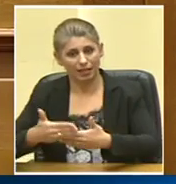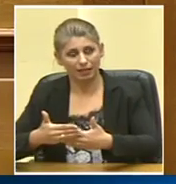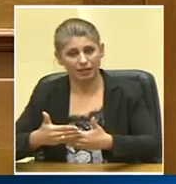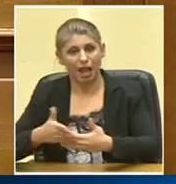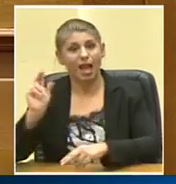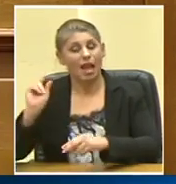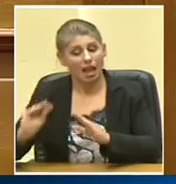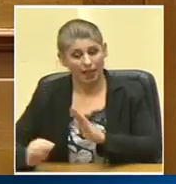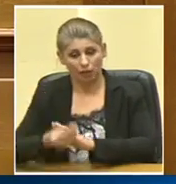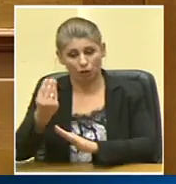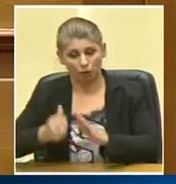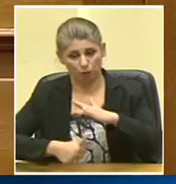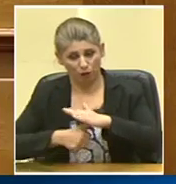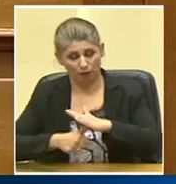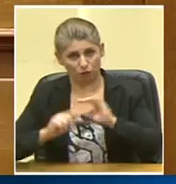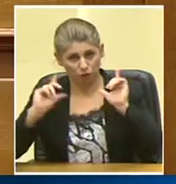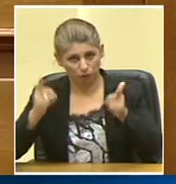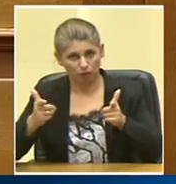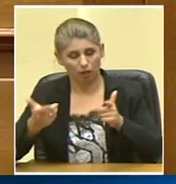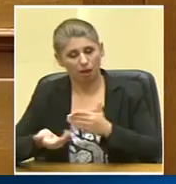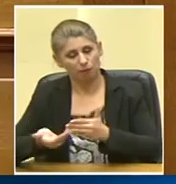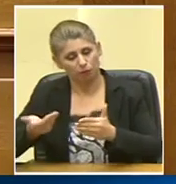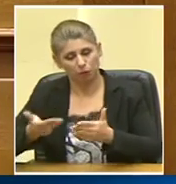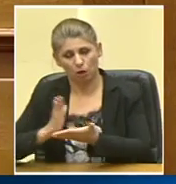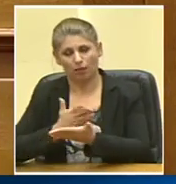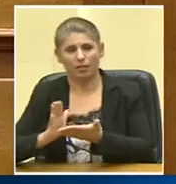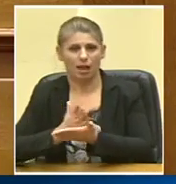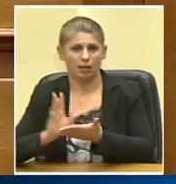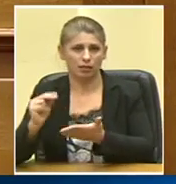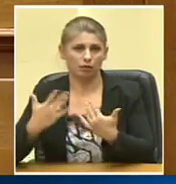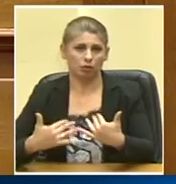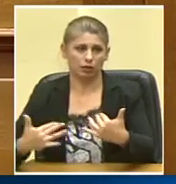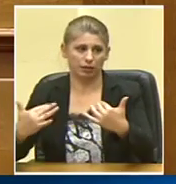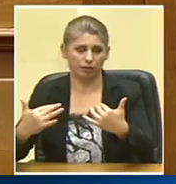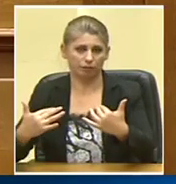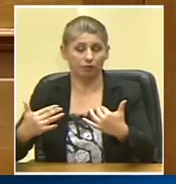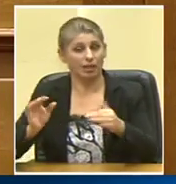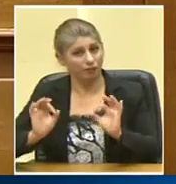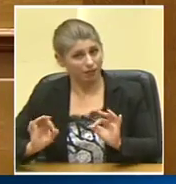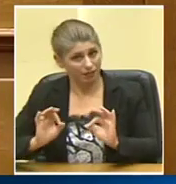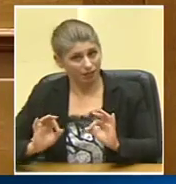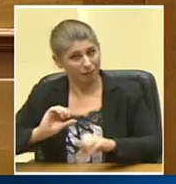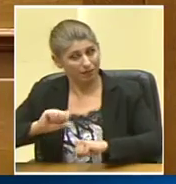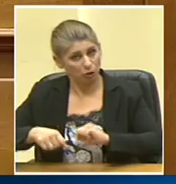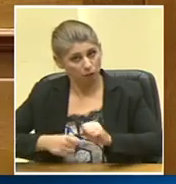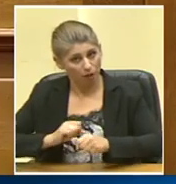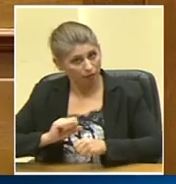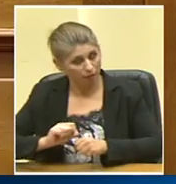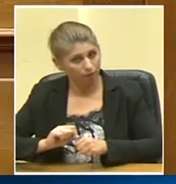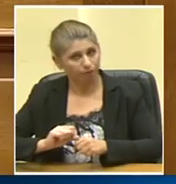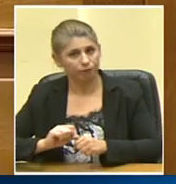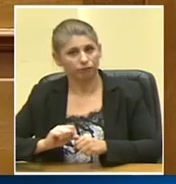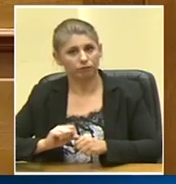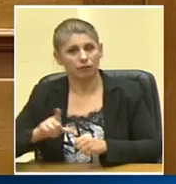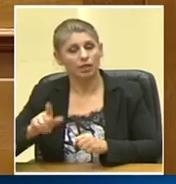του Προέδρου της Δημοκρατίας από την πρόωρη διάλυση της Βουλής. Και φυσικά με την προσπάθεια